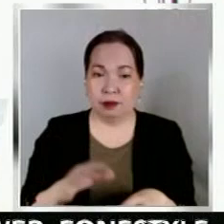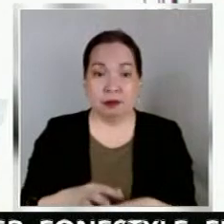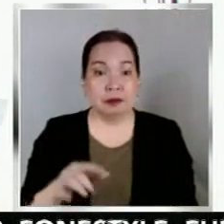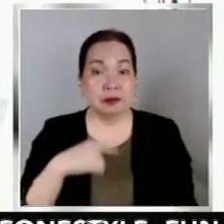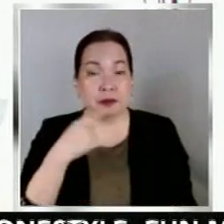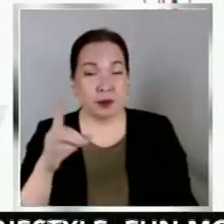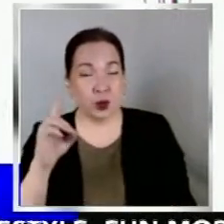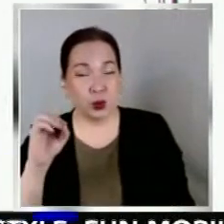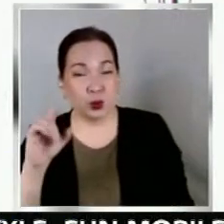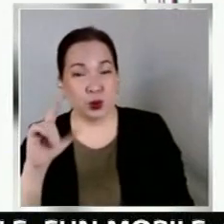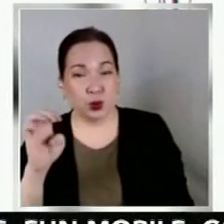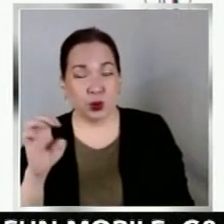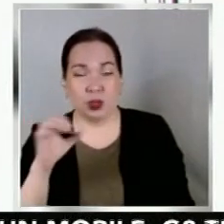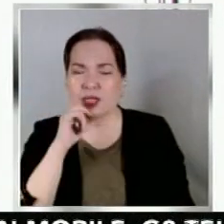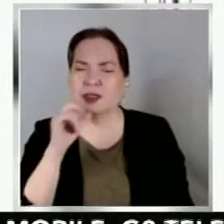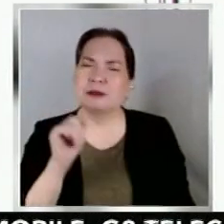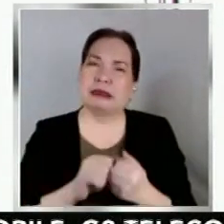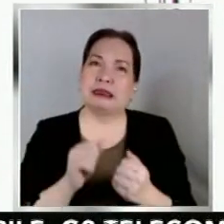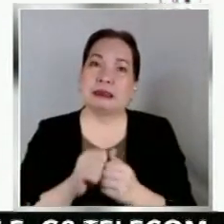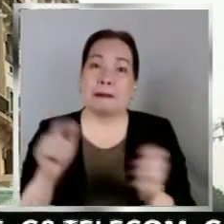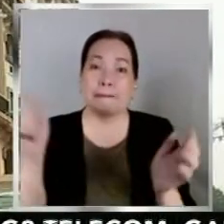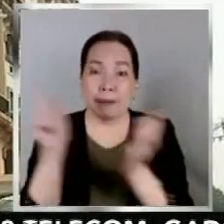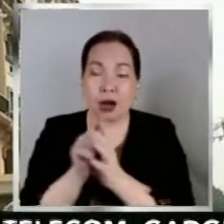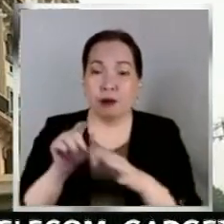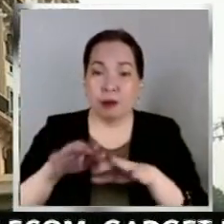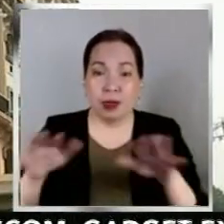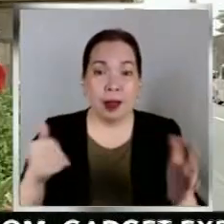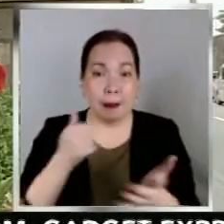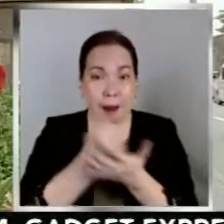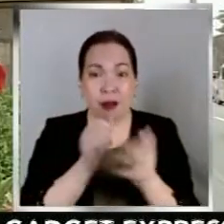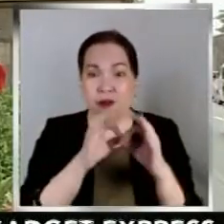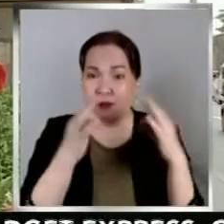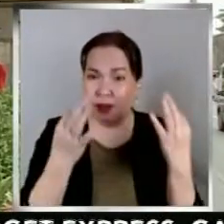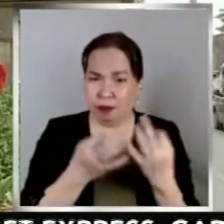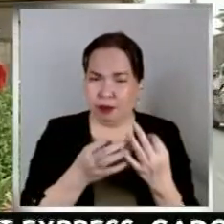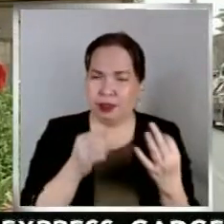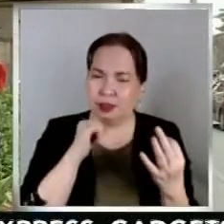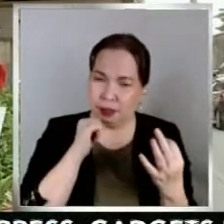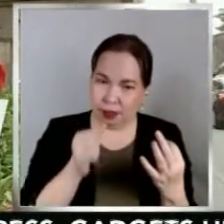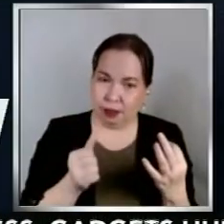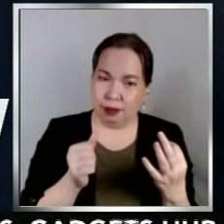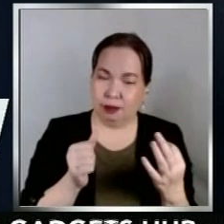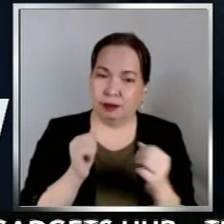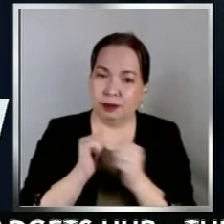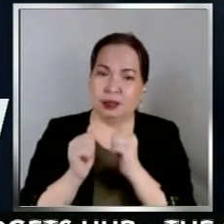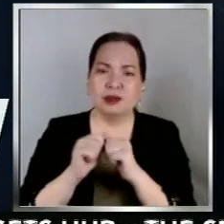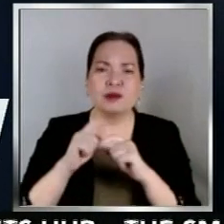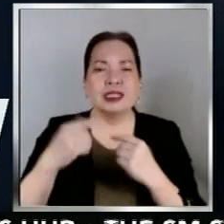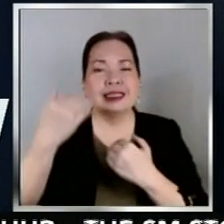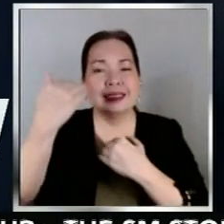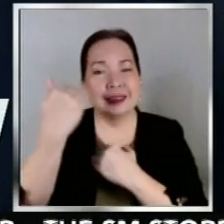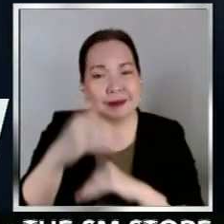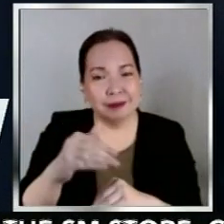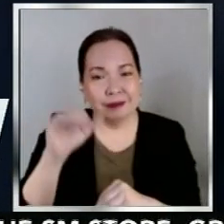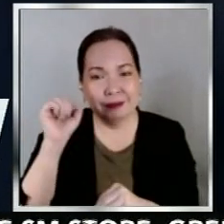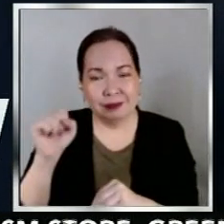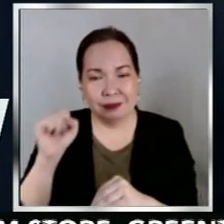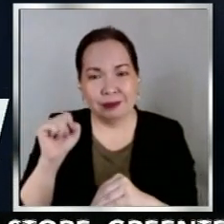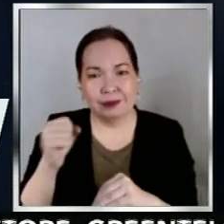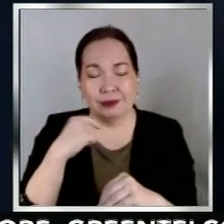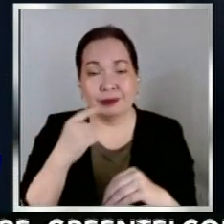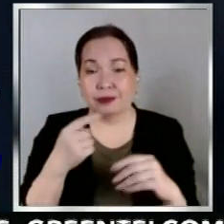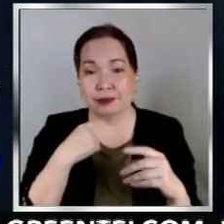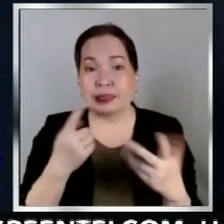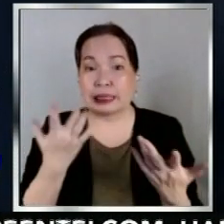naman pinagbabawalan ang mga bata na tumulong sa kanilang mga magulang. Pero meron daw itong hangganan. Dapat siguro yung mga pinapagawa sa